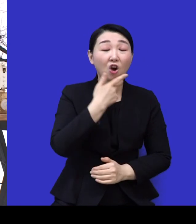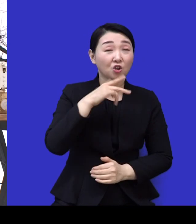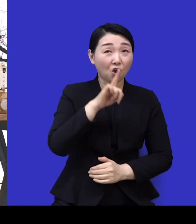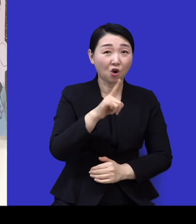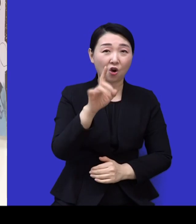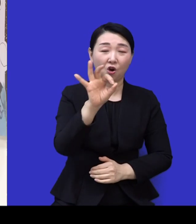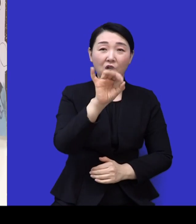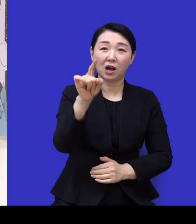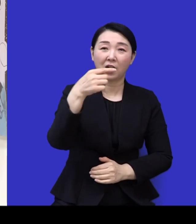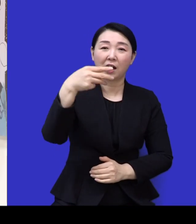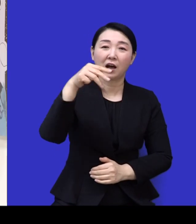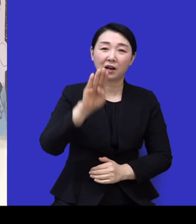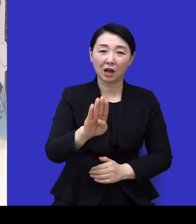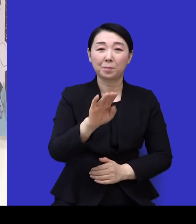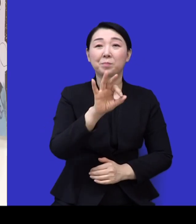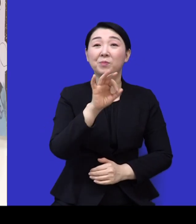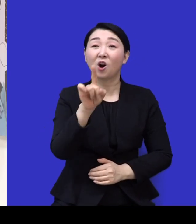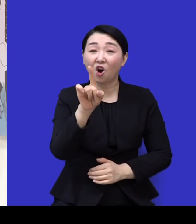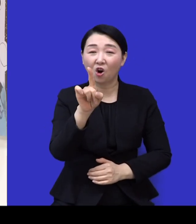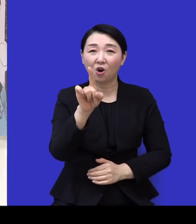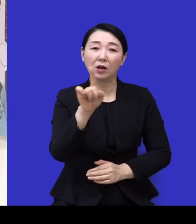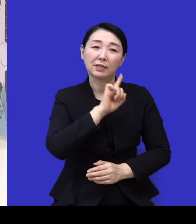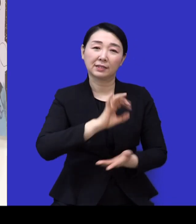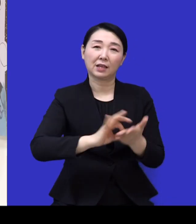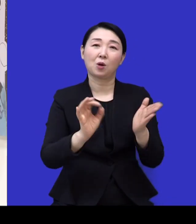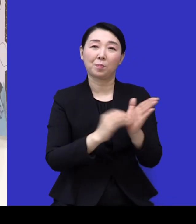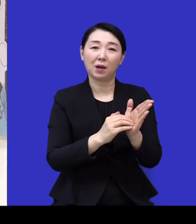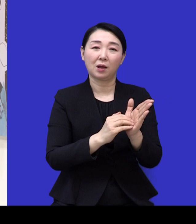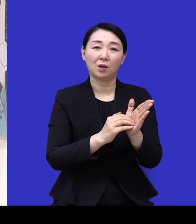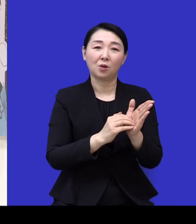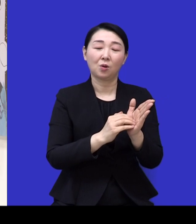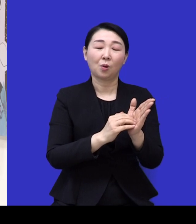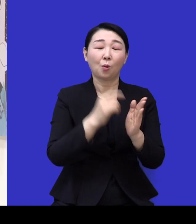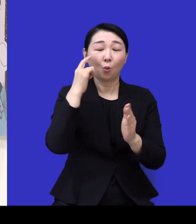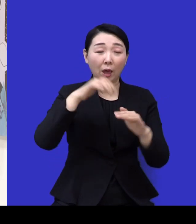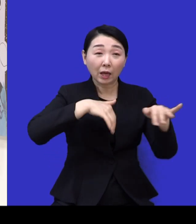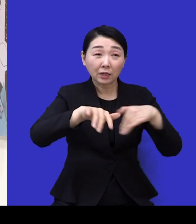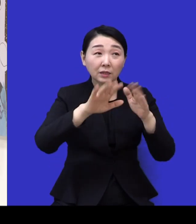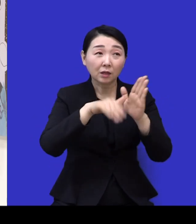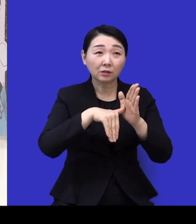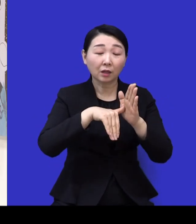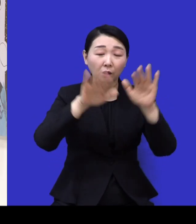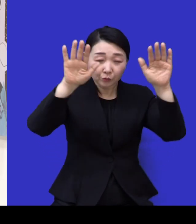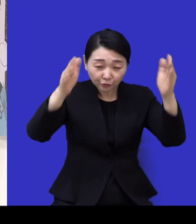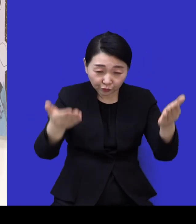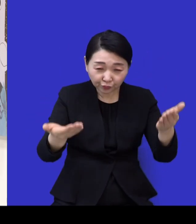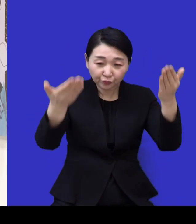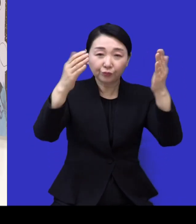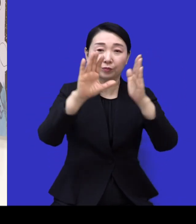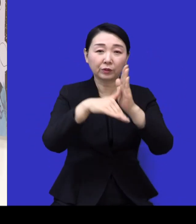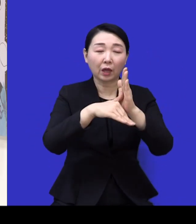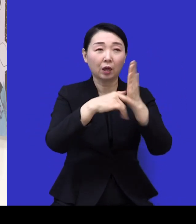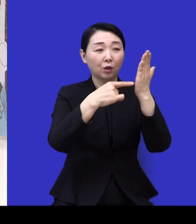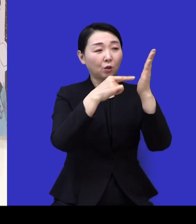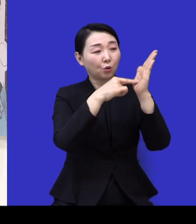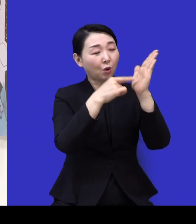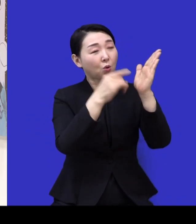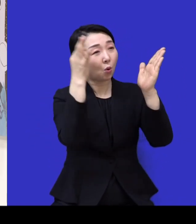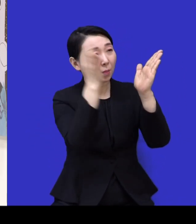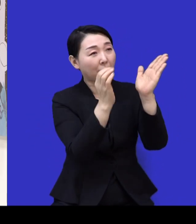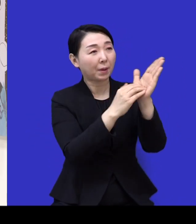그런데 그 거리전도 현장에서 그 무슬림이 그 광고를 읽고 정말 그